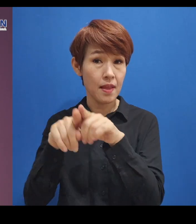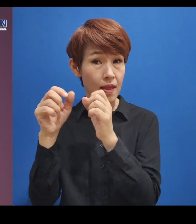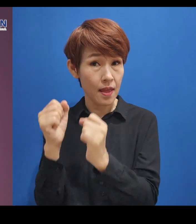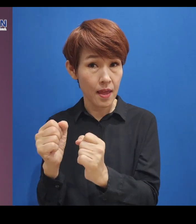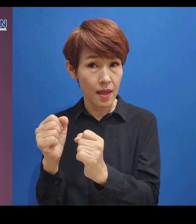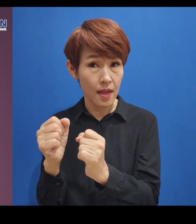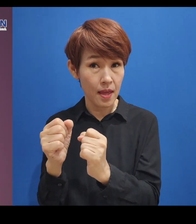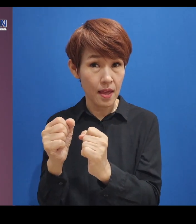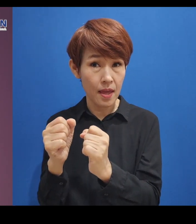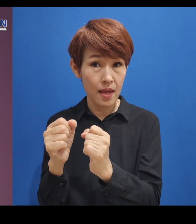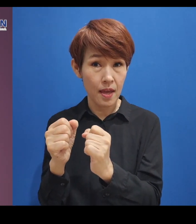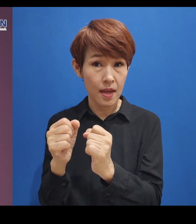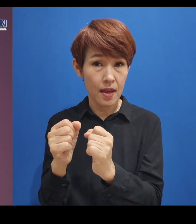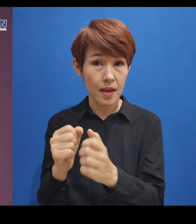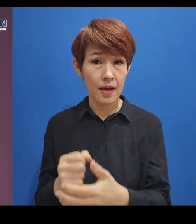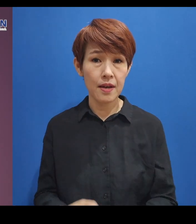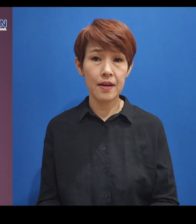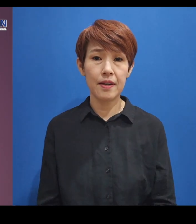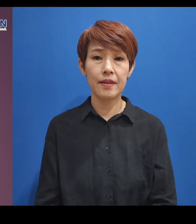있겠습니까?